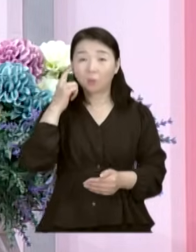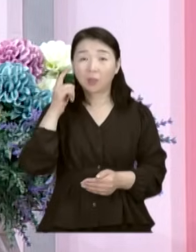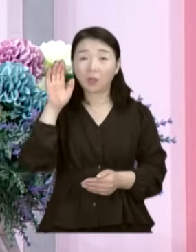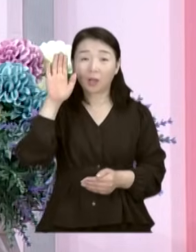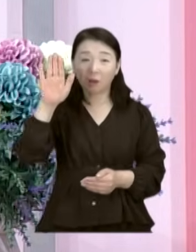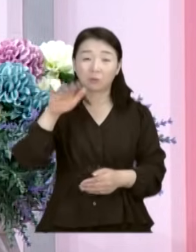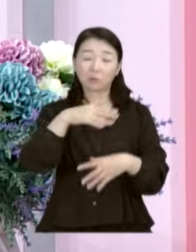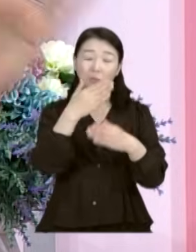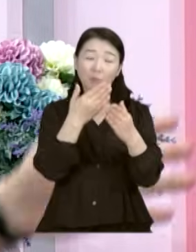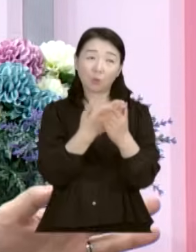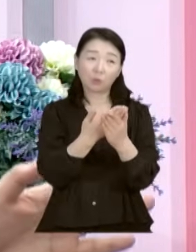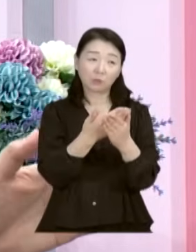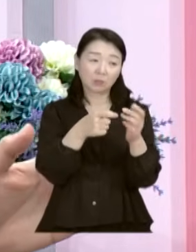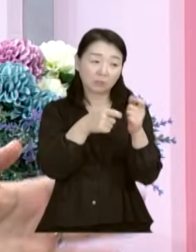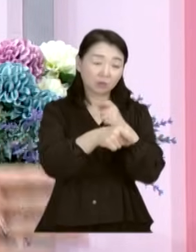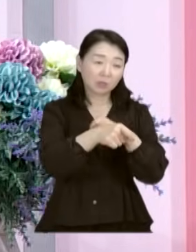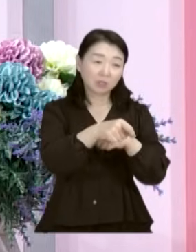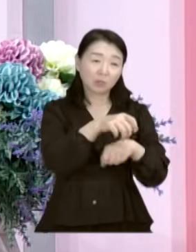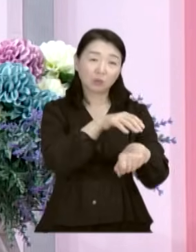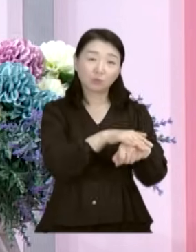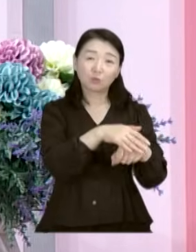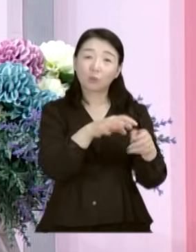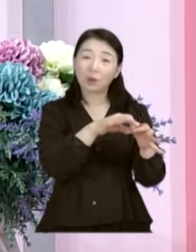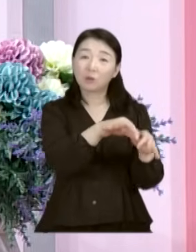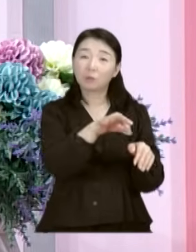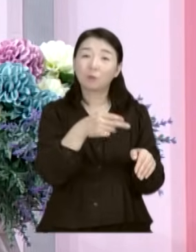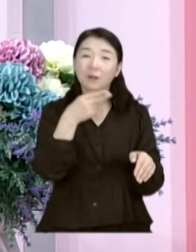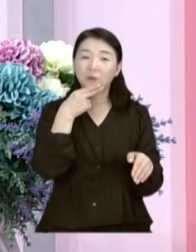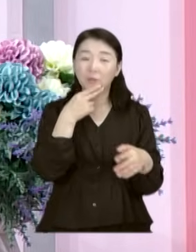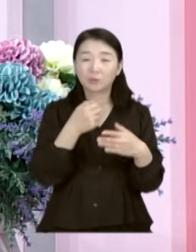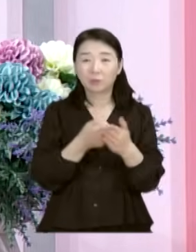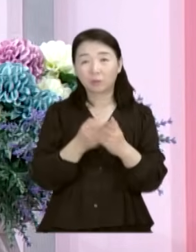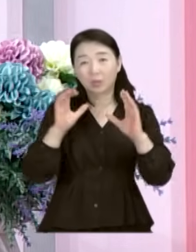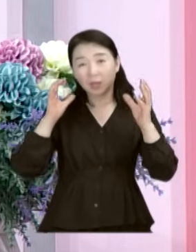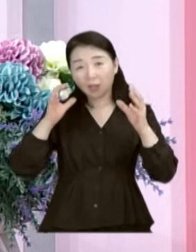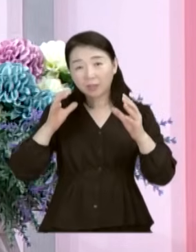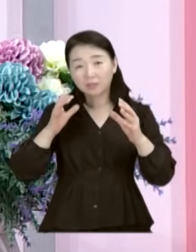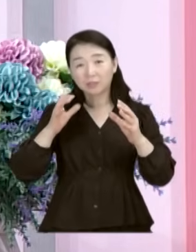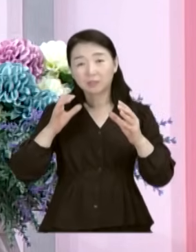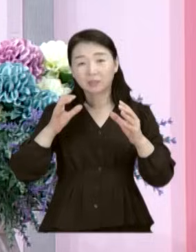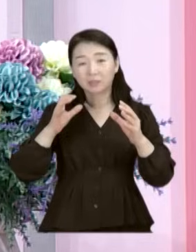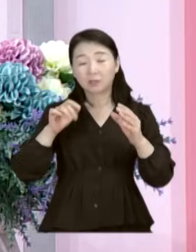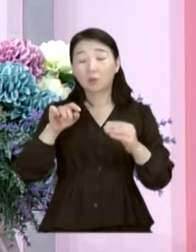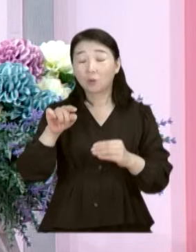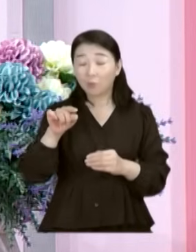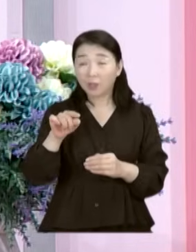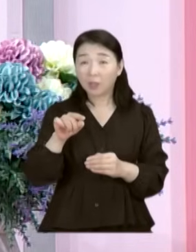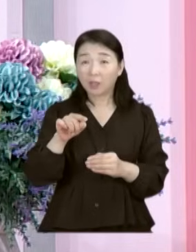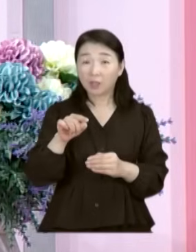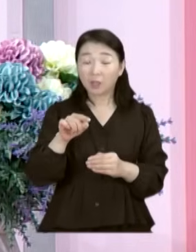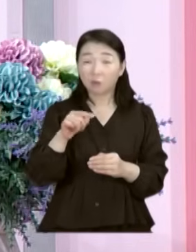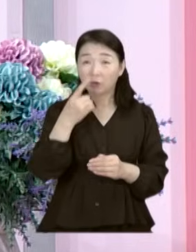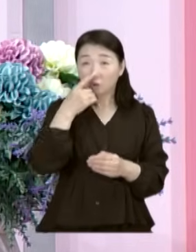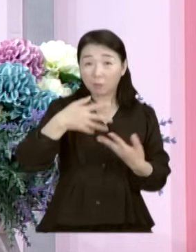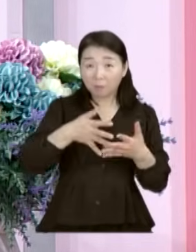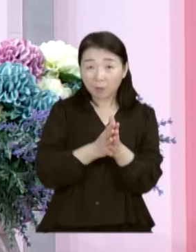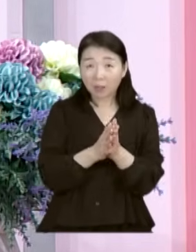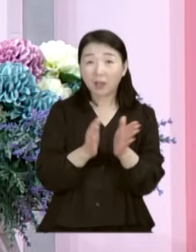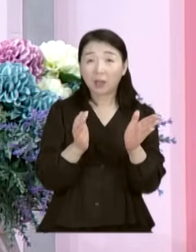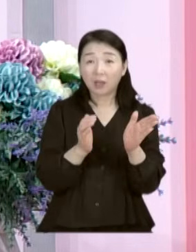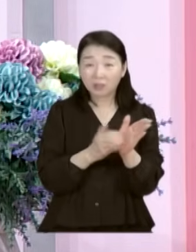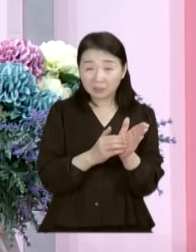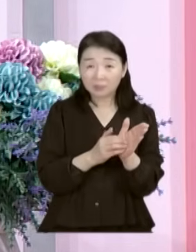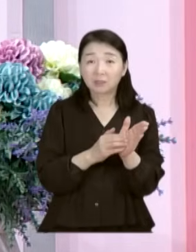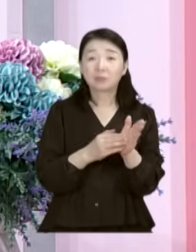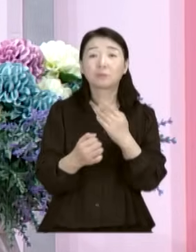뭐 앞으로 모든 이런 걸 안 받을 테니 대신이 아이들 알리스타를 안 하게 되더라도 졸업할